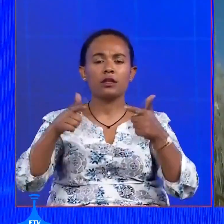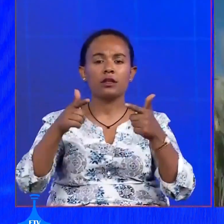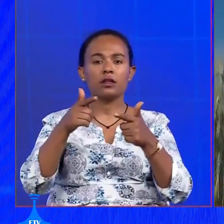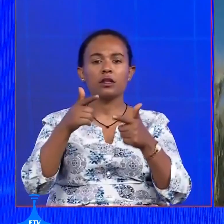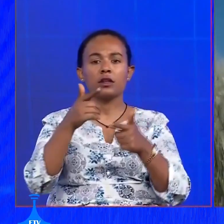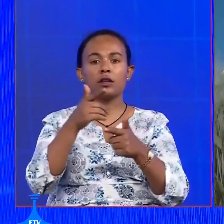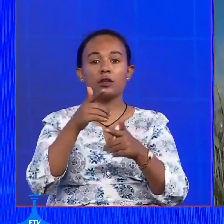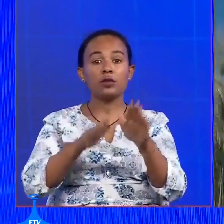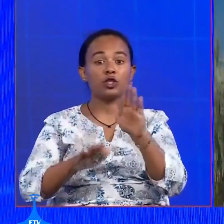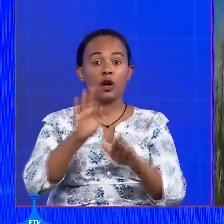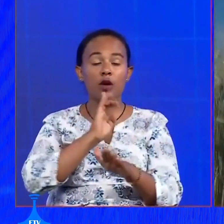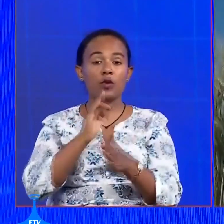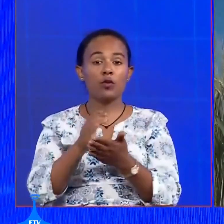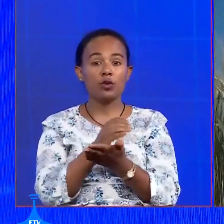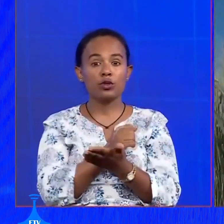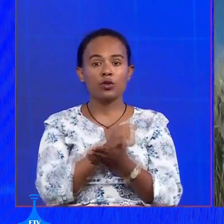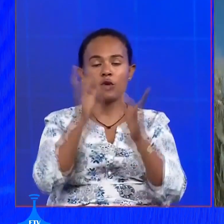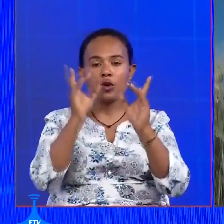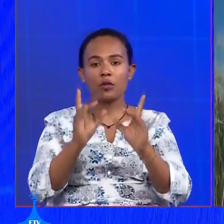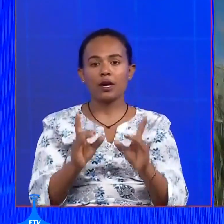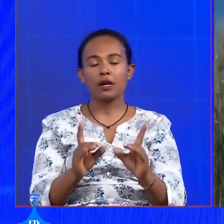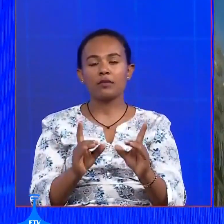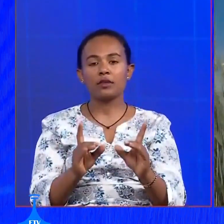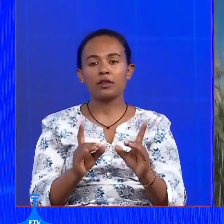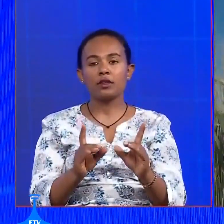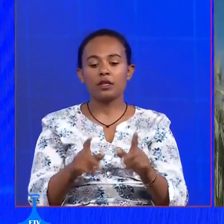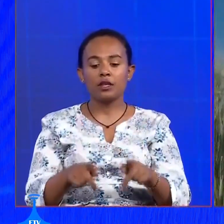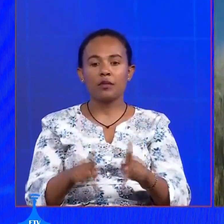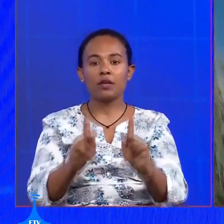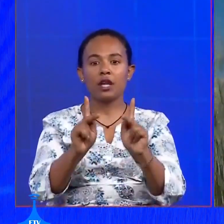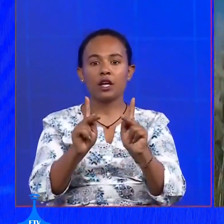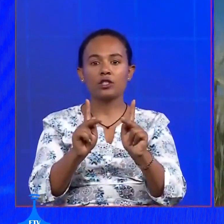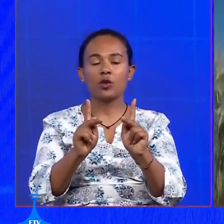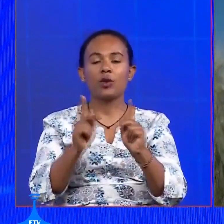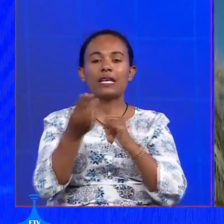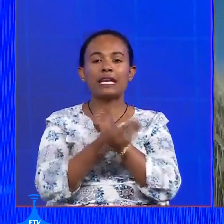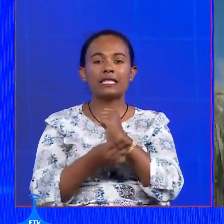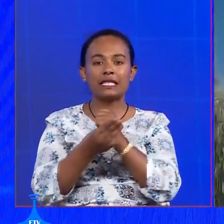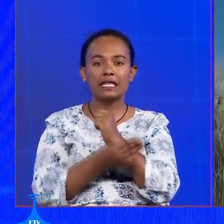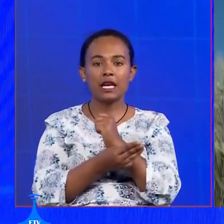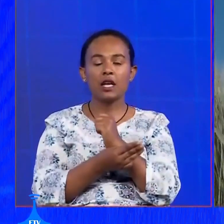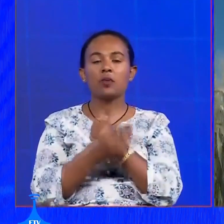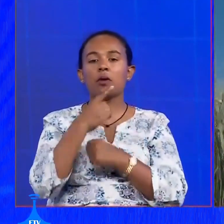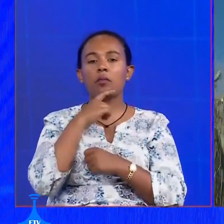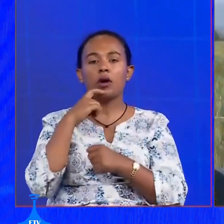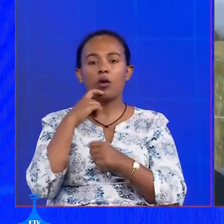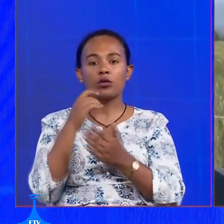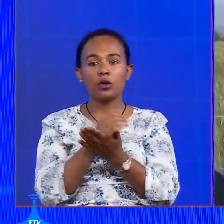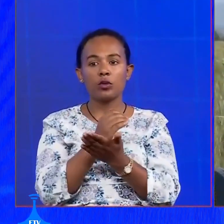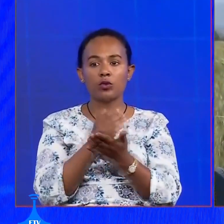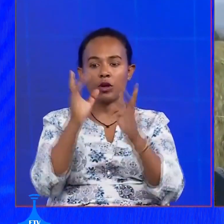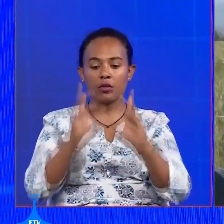ነው የምወስደው በክረምት ምናርሰው የስንዴ እርሻ በበጋው ተበልጧል በክረምት